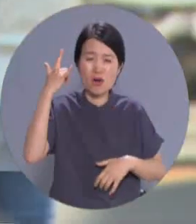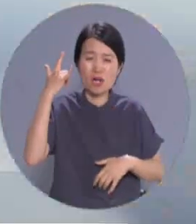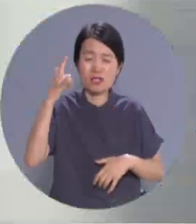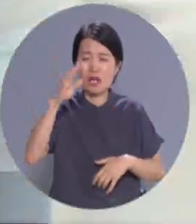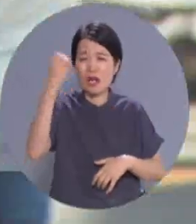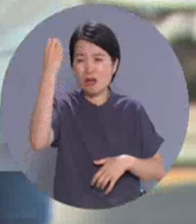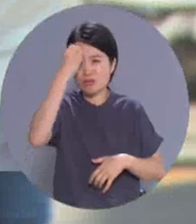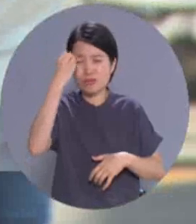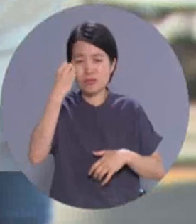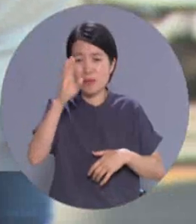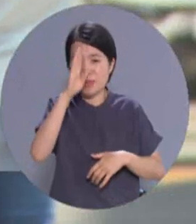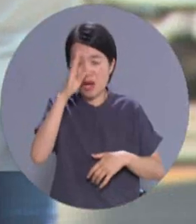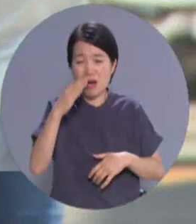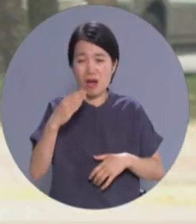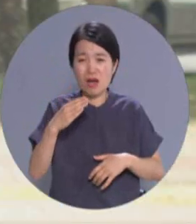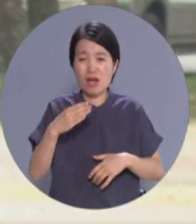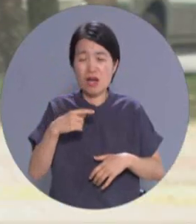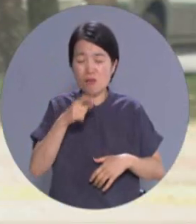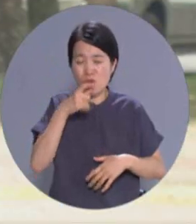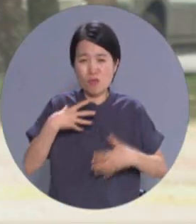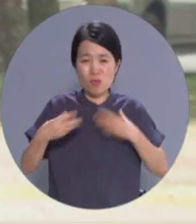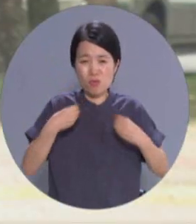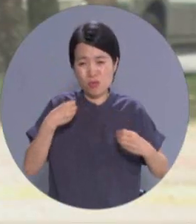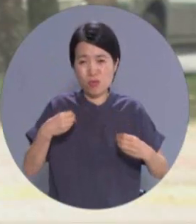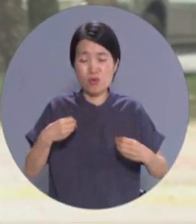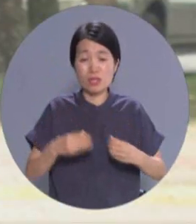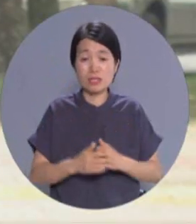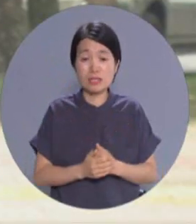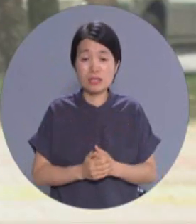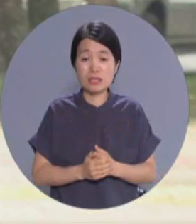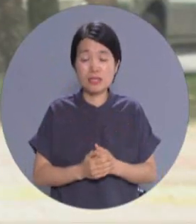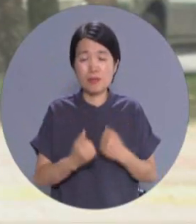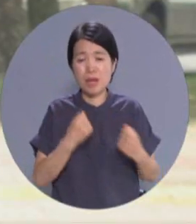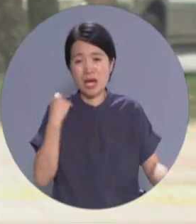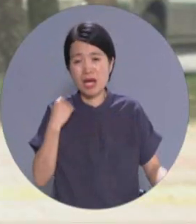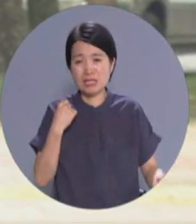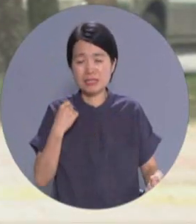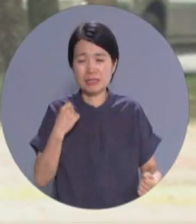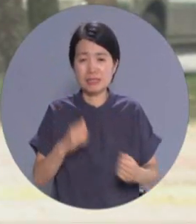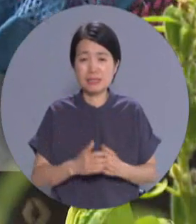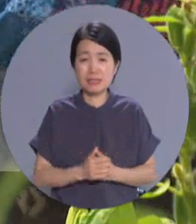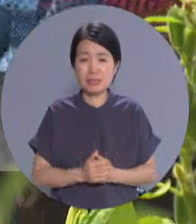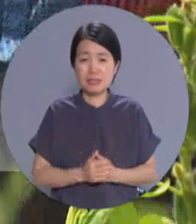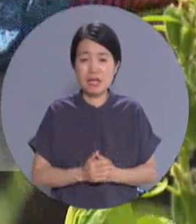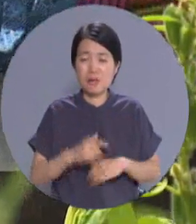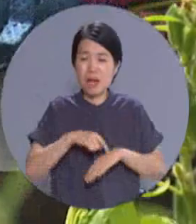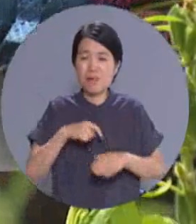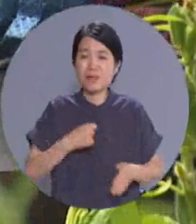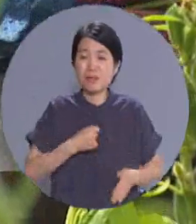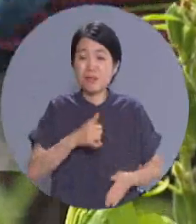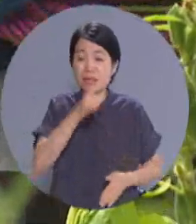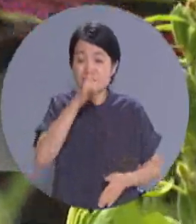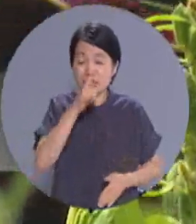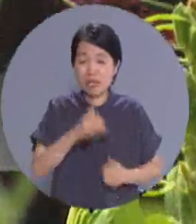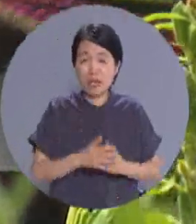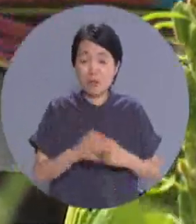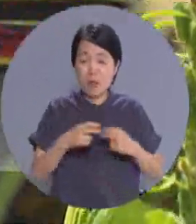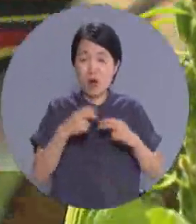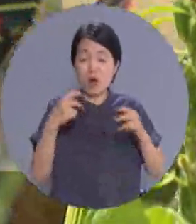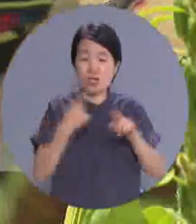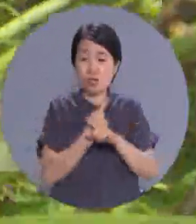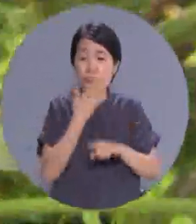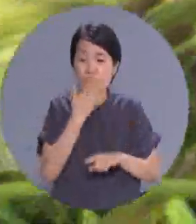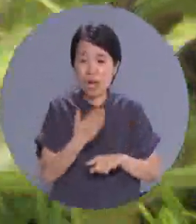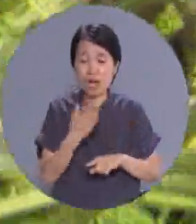어지러움과 가슴 답답함 등의 증상이 동반됩니다 병원에서 당일치료가 가능하지만 온열질환을 방치할 경우